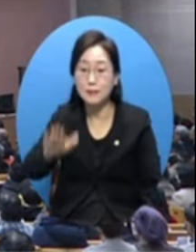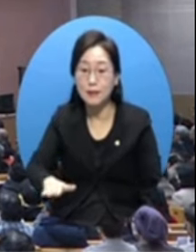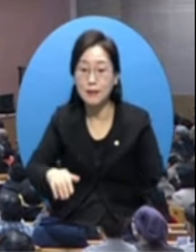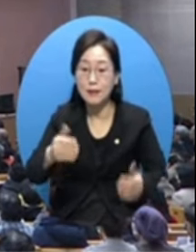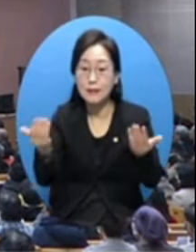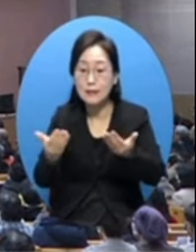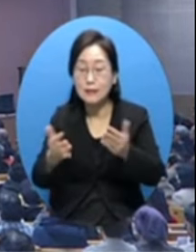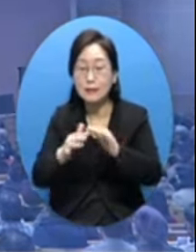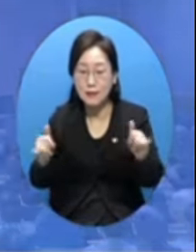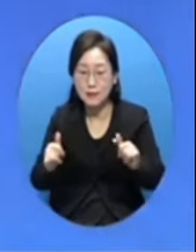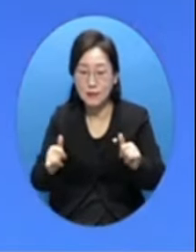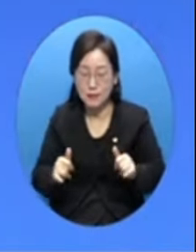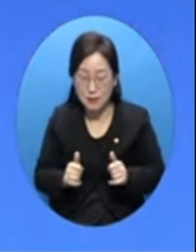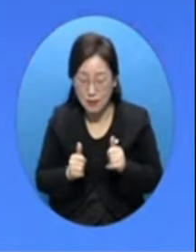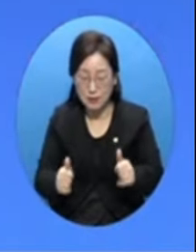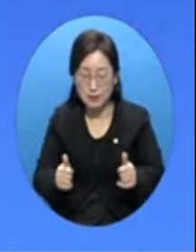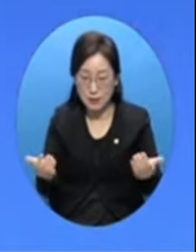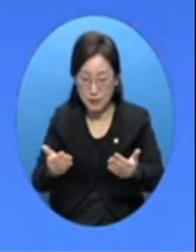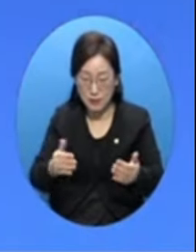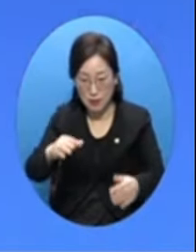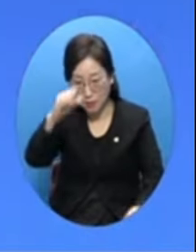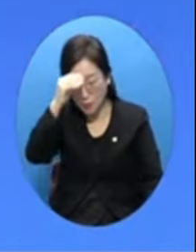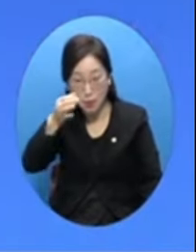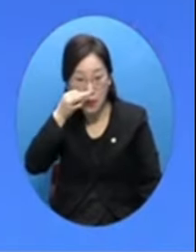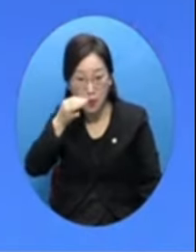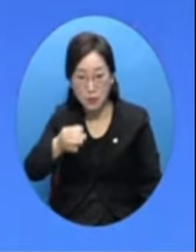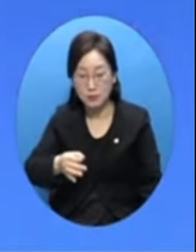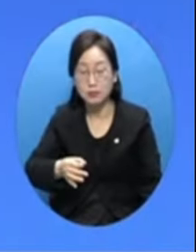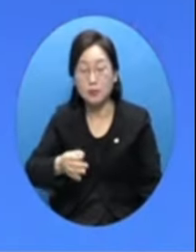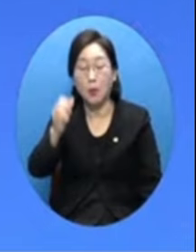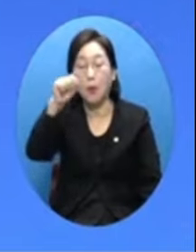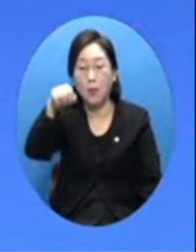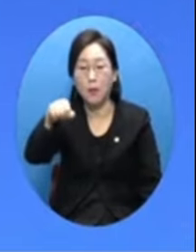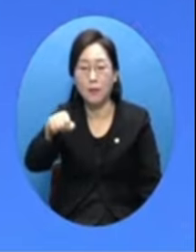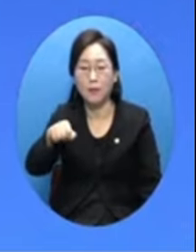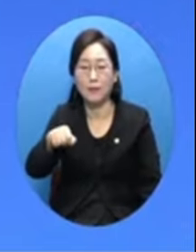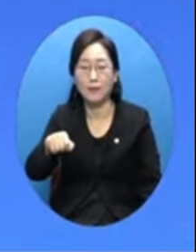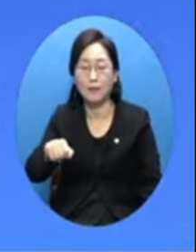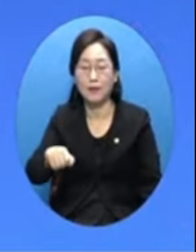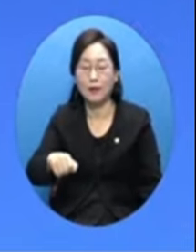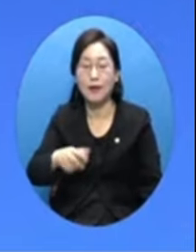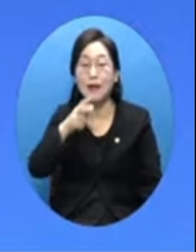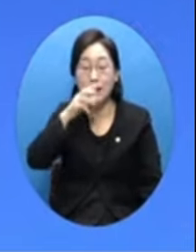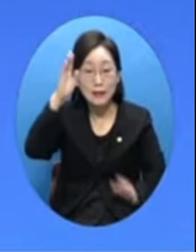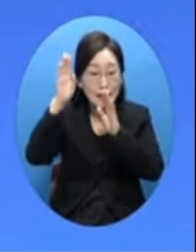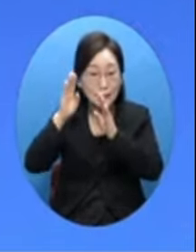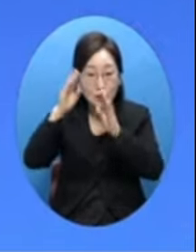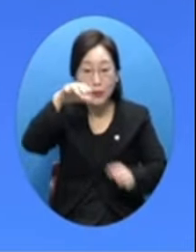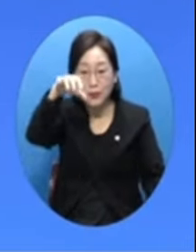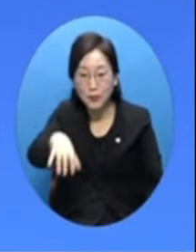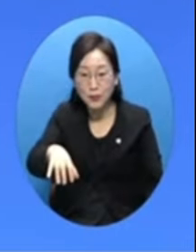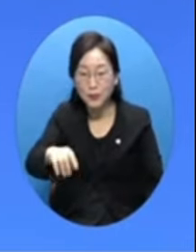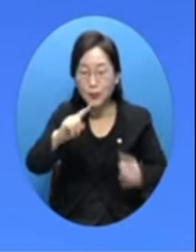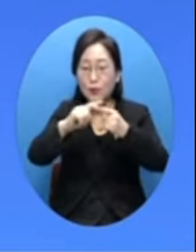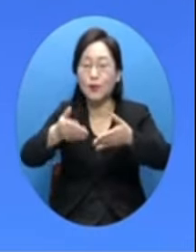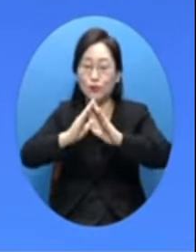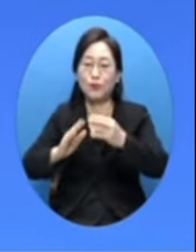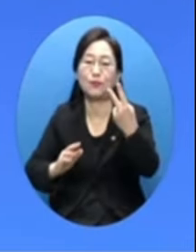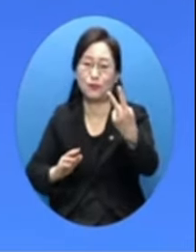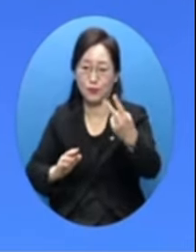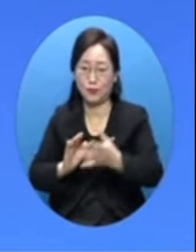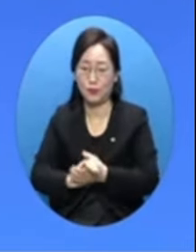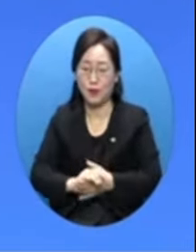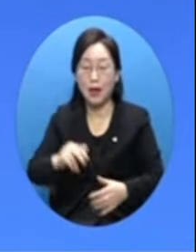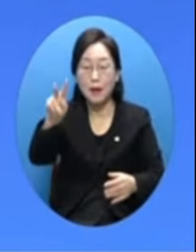열심히라고 본을 보이니까 당국이 허가를 해 주서 개성공단에 교회가 두 개가 쓰고